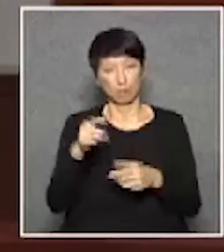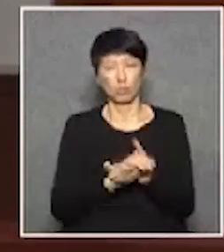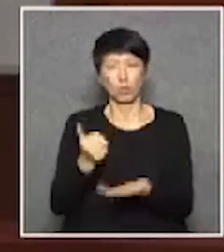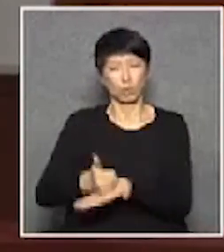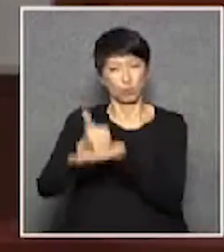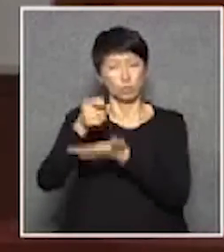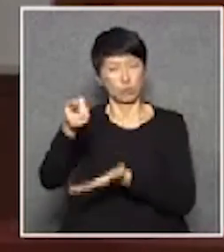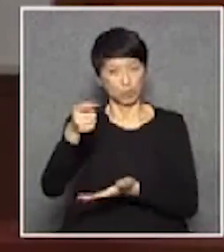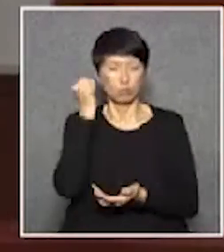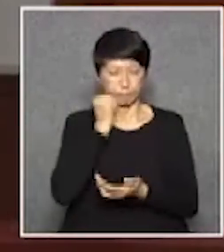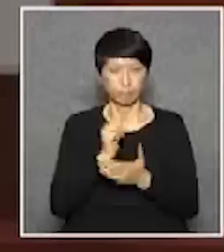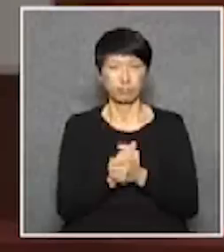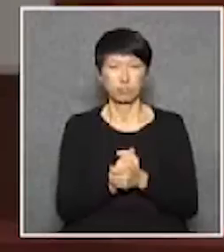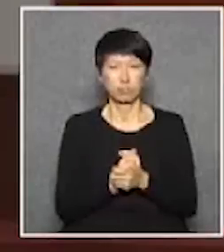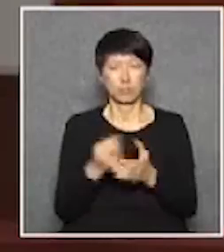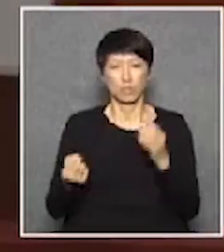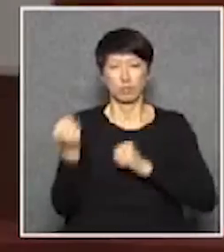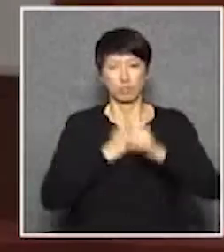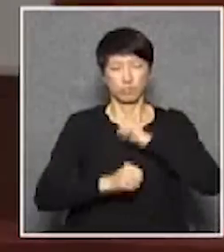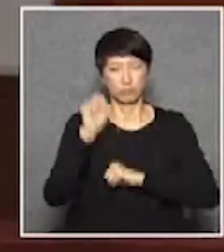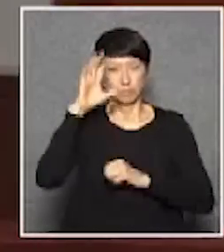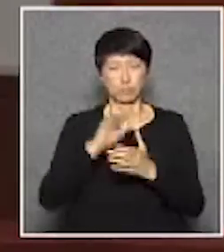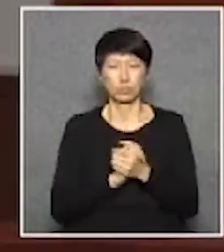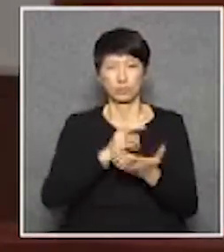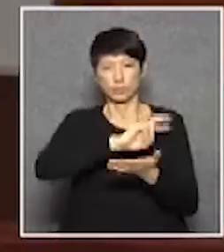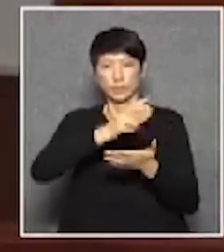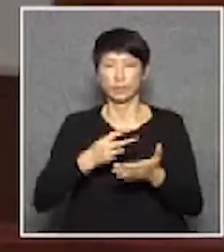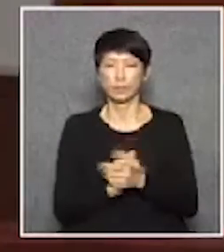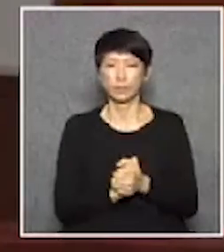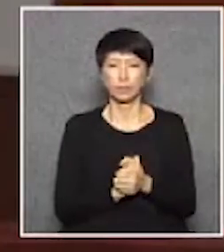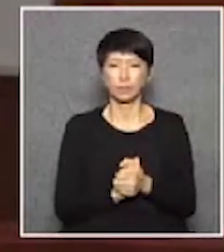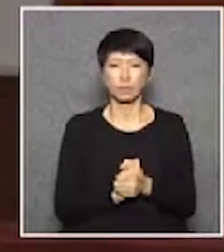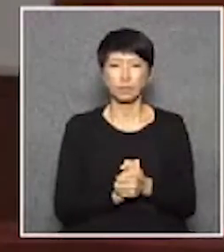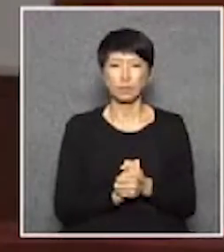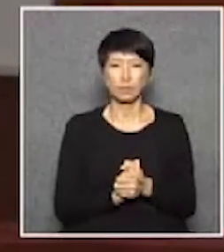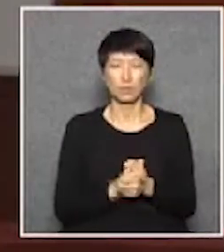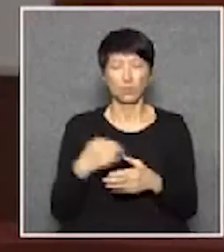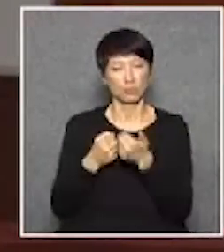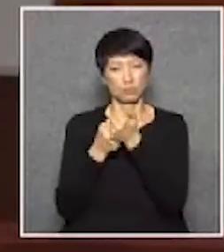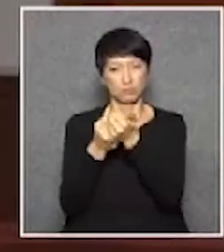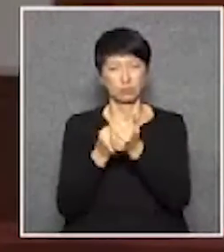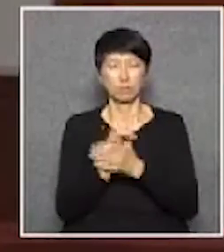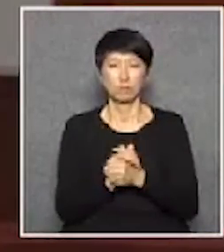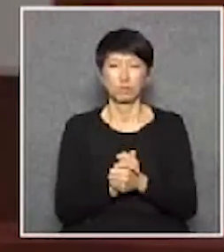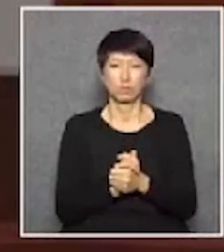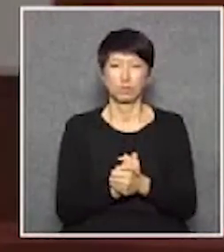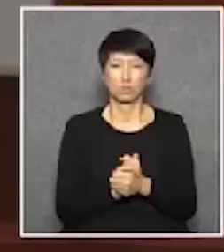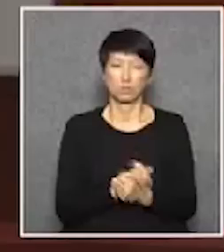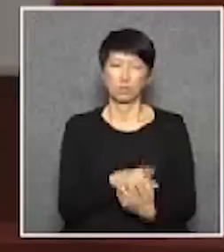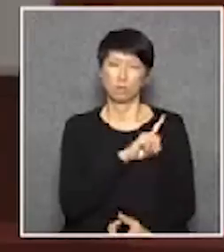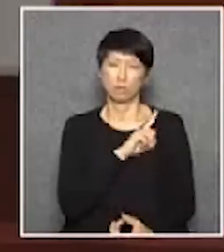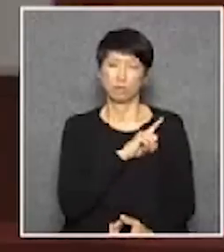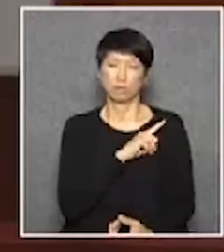敬嘅長者，係嘛？佢提出嘅動議，即係修訂，我 去支持，係嘛？呢個係我個